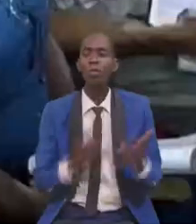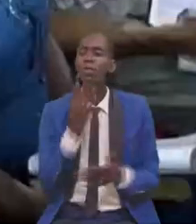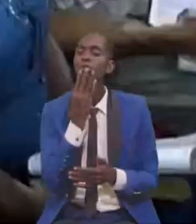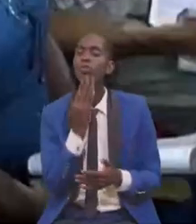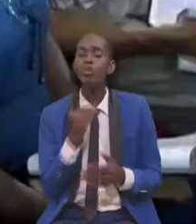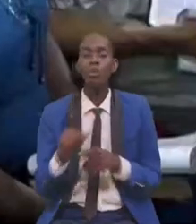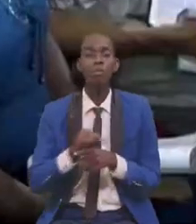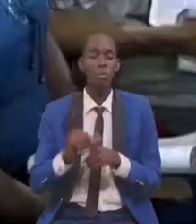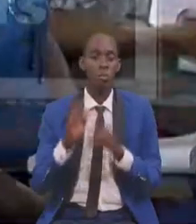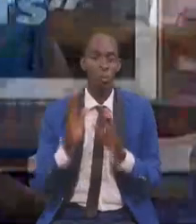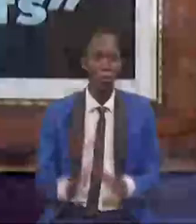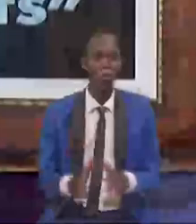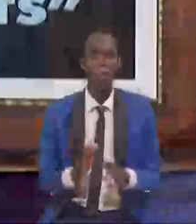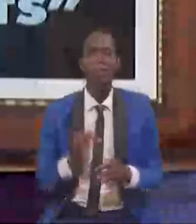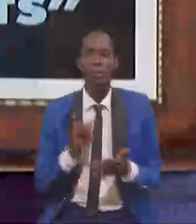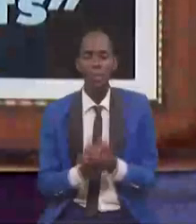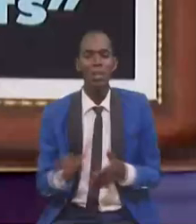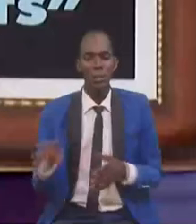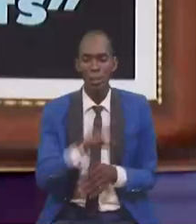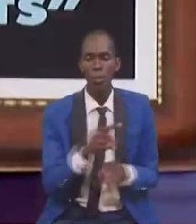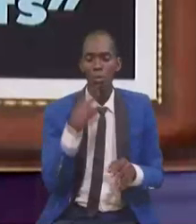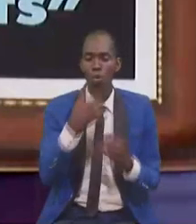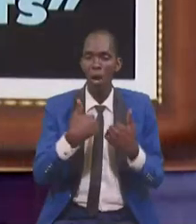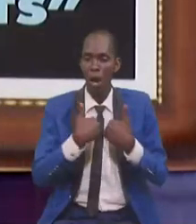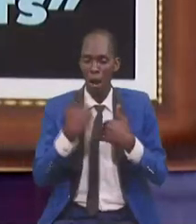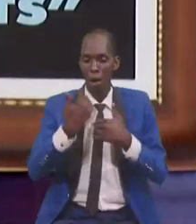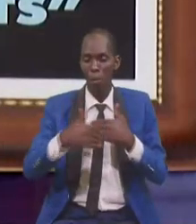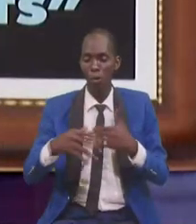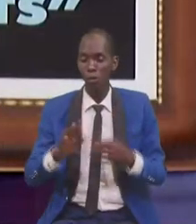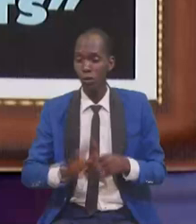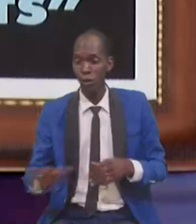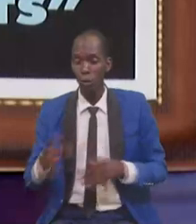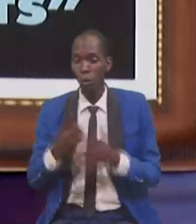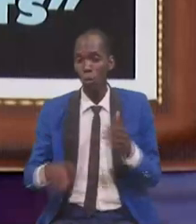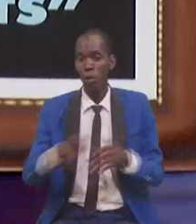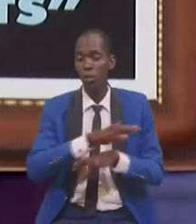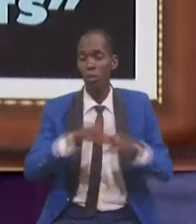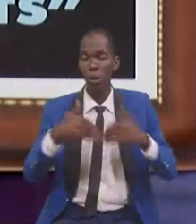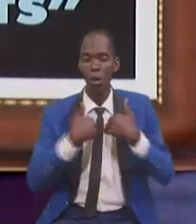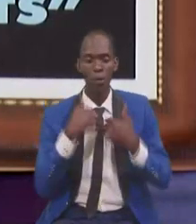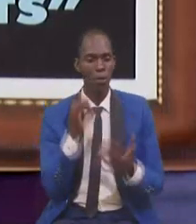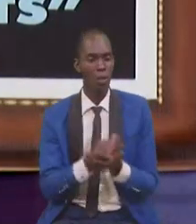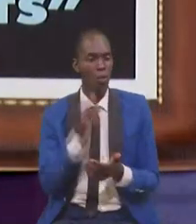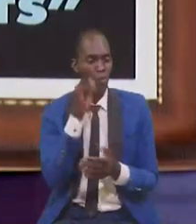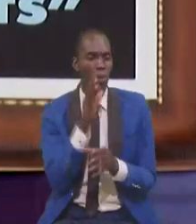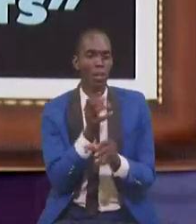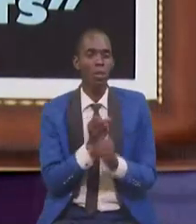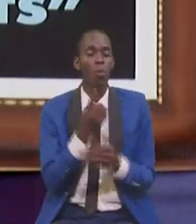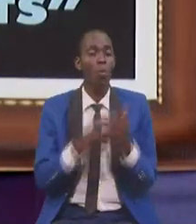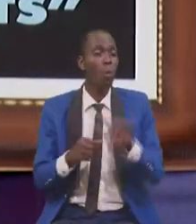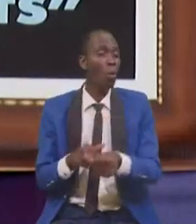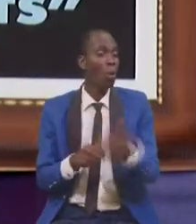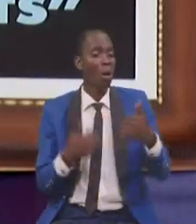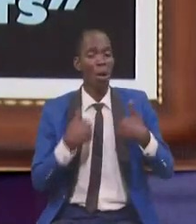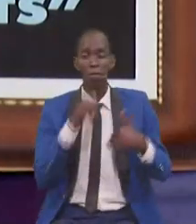Ce que certains Juifs n'ont pas reçu, ils ont le pain des enfants. Ce qu'ils n'avaient, pas, elle en avait.